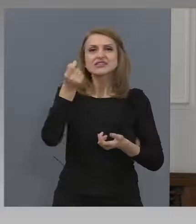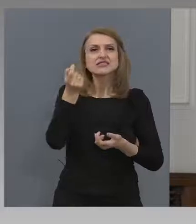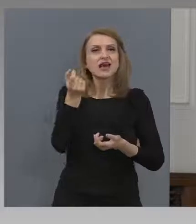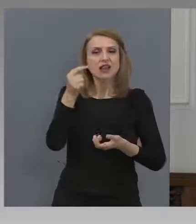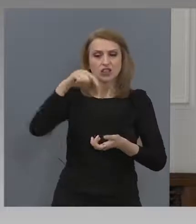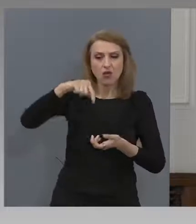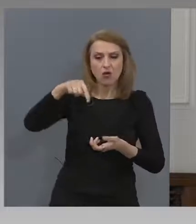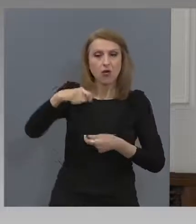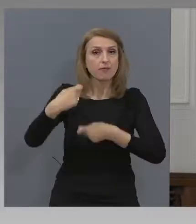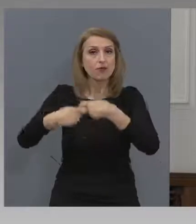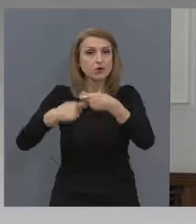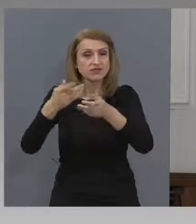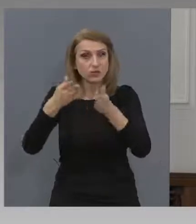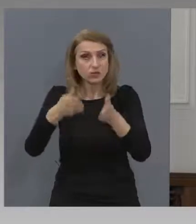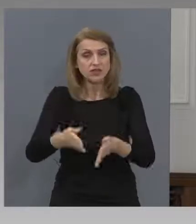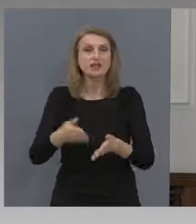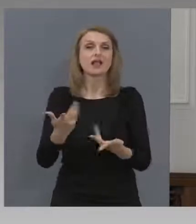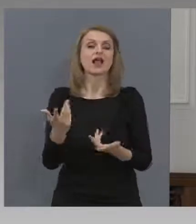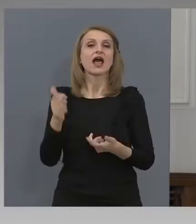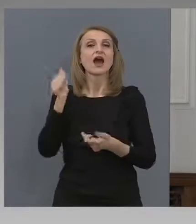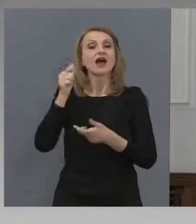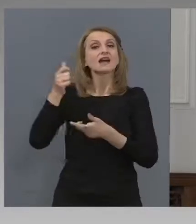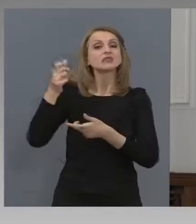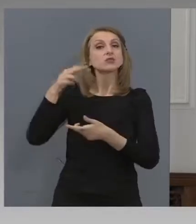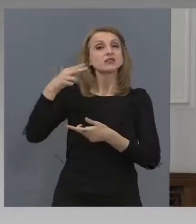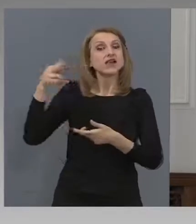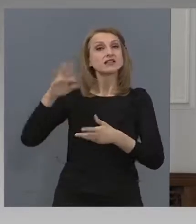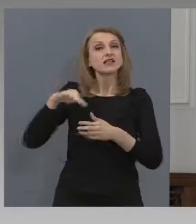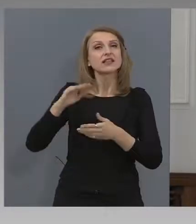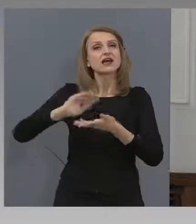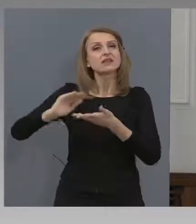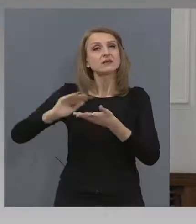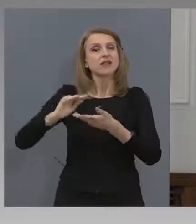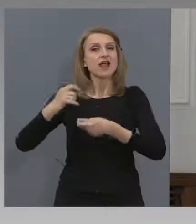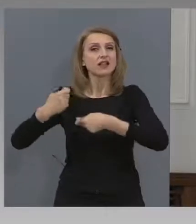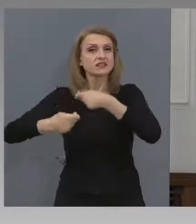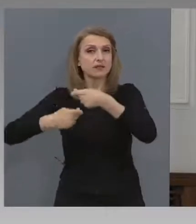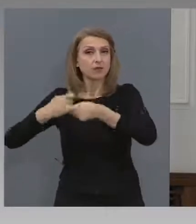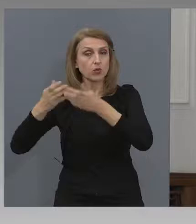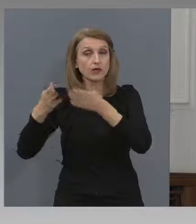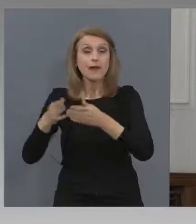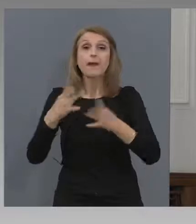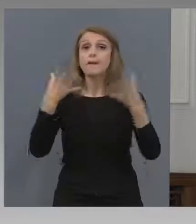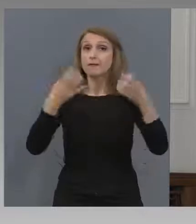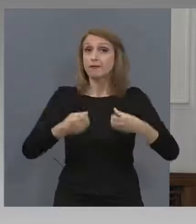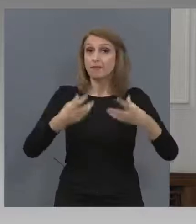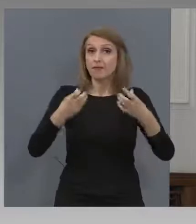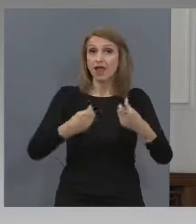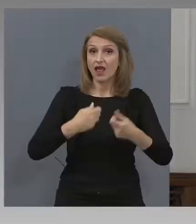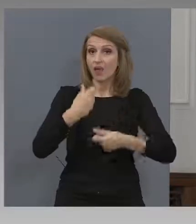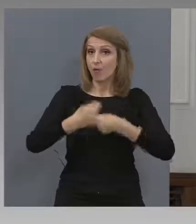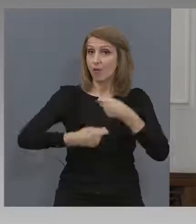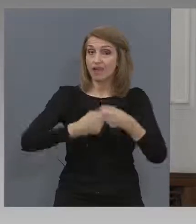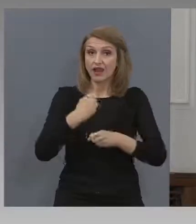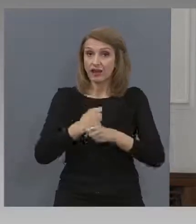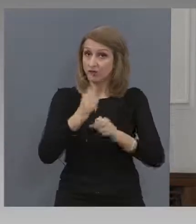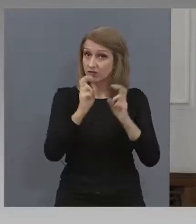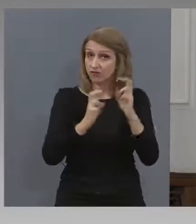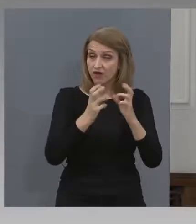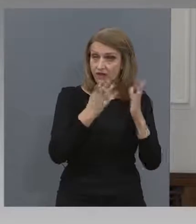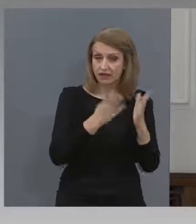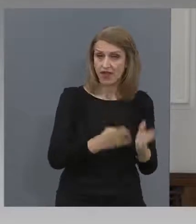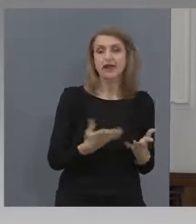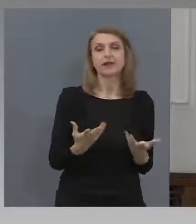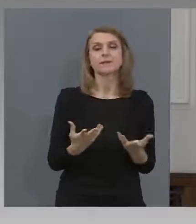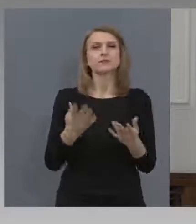Зърнопроизводителите, Асоциацията на земеделските производители в България, представителите на млекопреработвателите, на производителите на